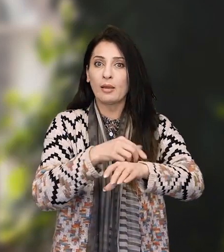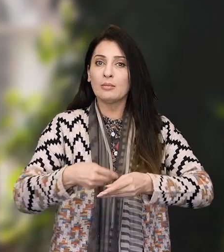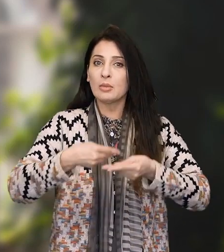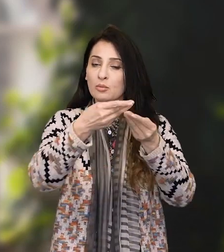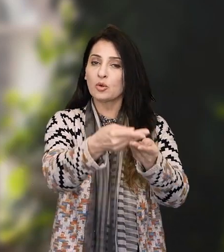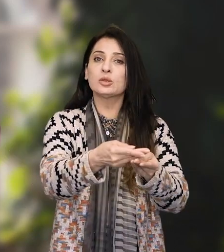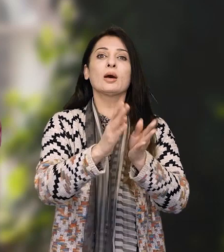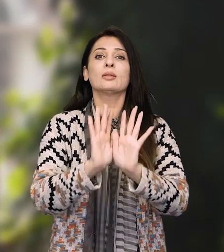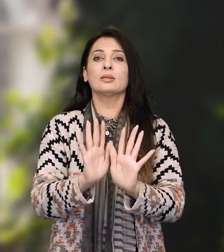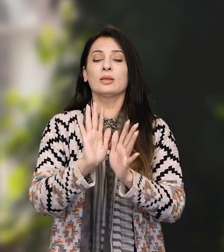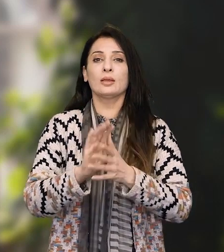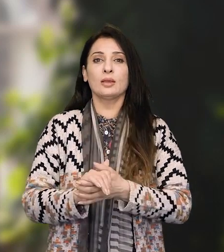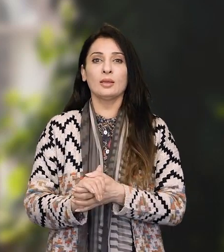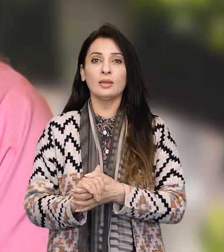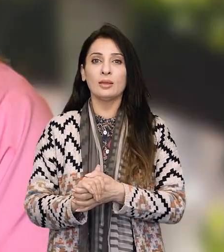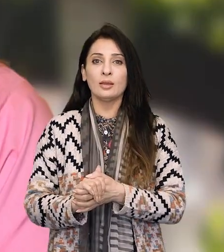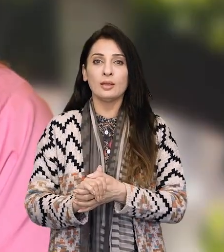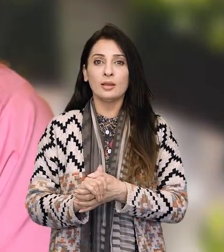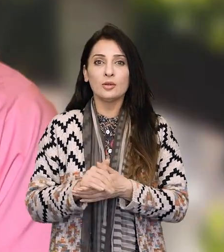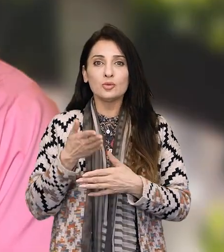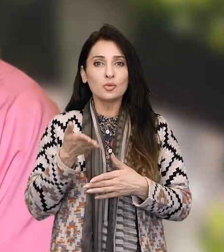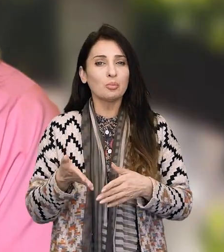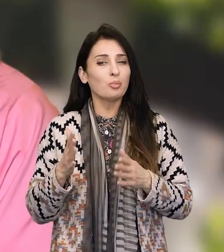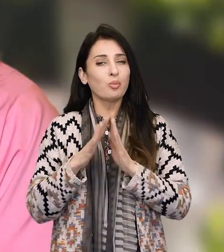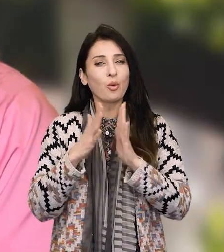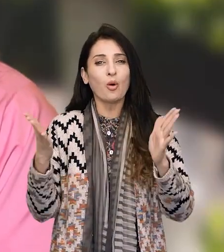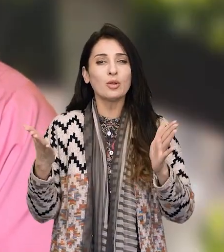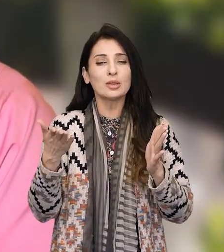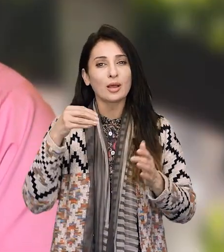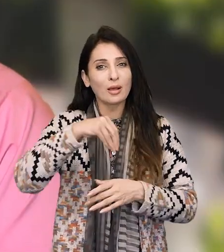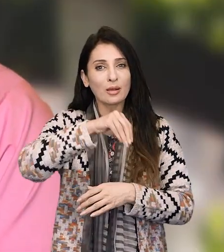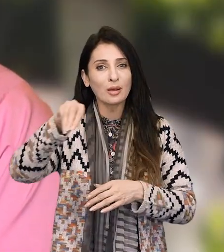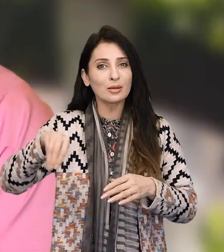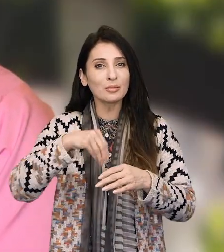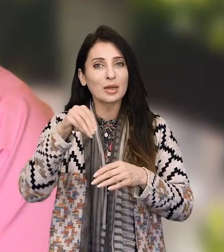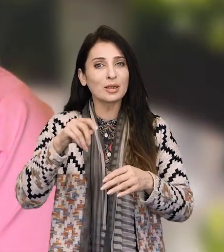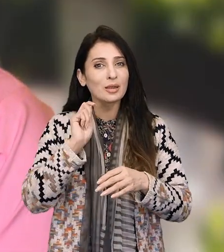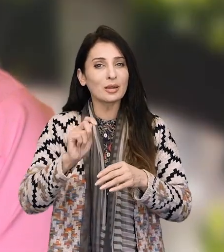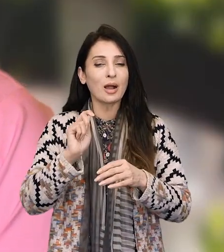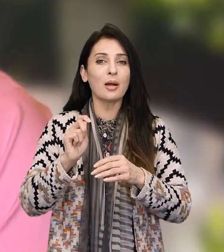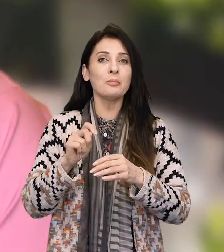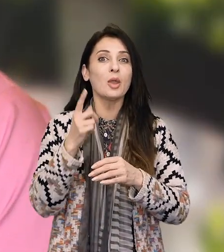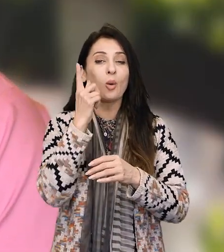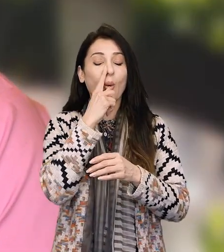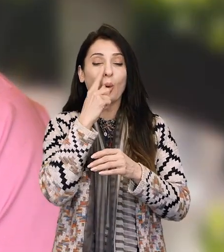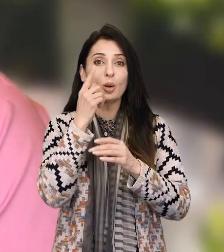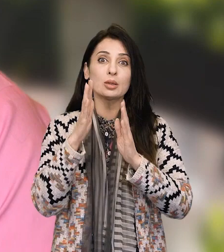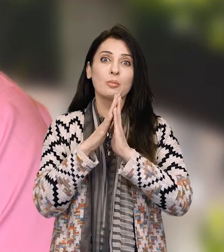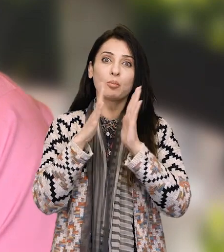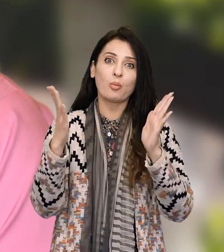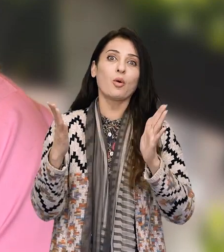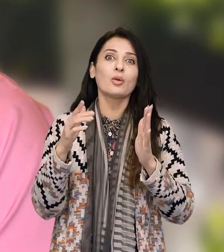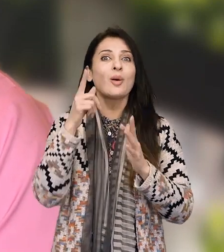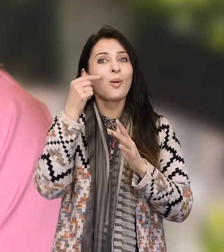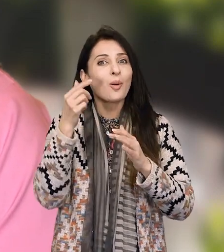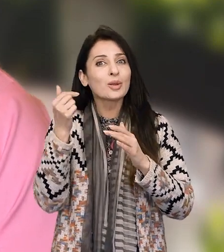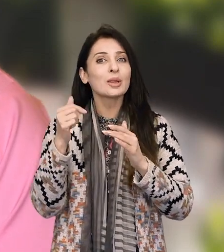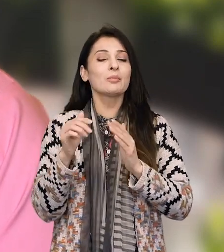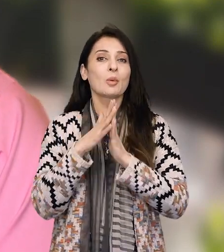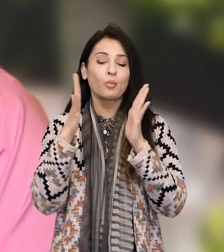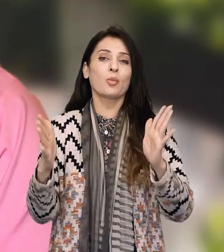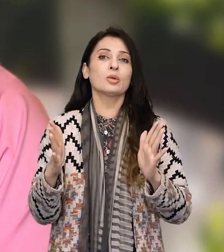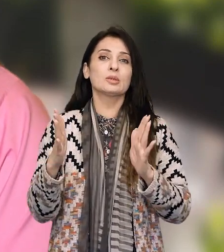feel like you know, इस field में there's so much that you can do as females, as women, as men.